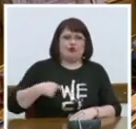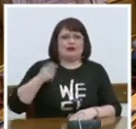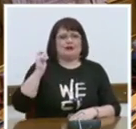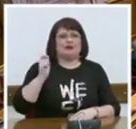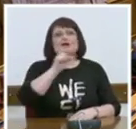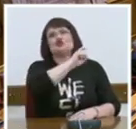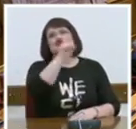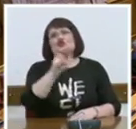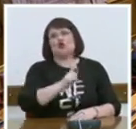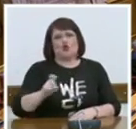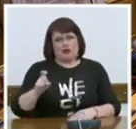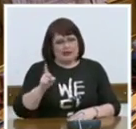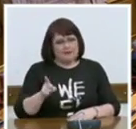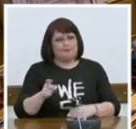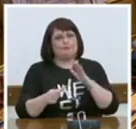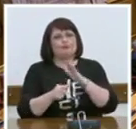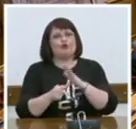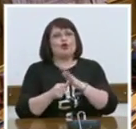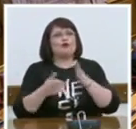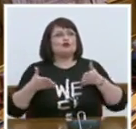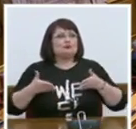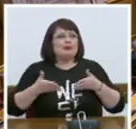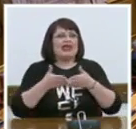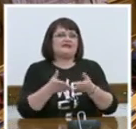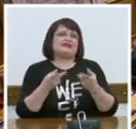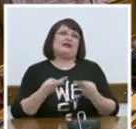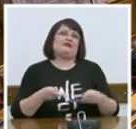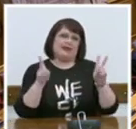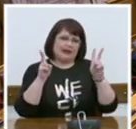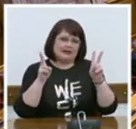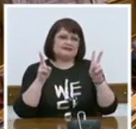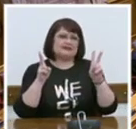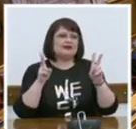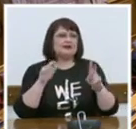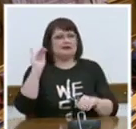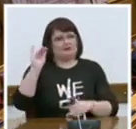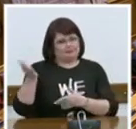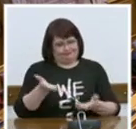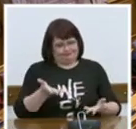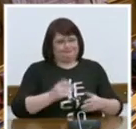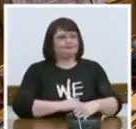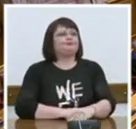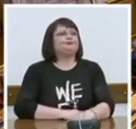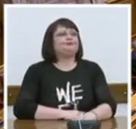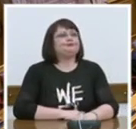Κωνσταντοπούλου, πρόεδρο της Κοινοβουλευτικής Ομάδος Πλεύση Ελευθερίας, που καλείται τώρα εις το βήμα.